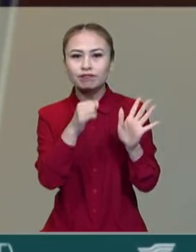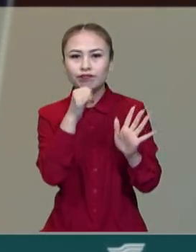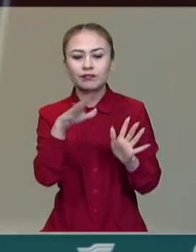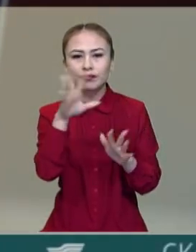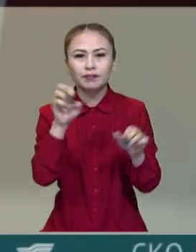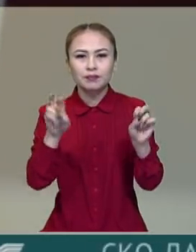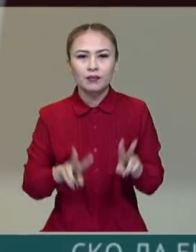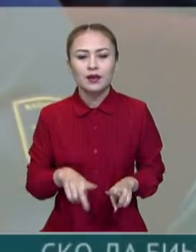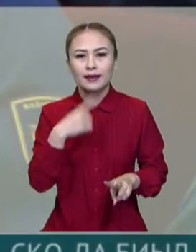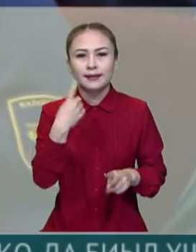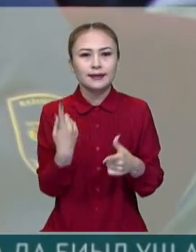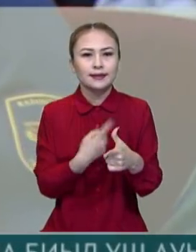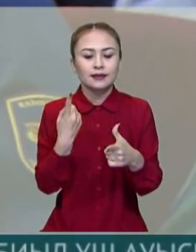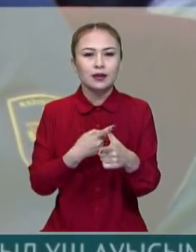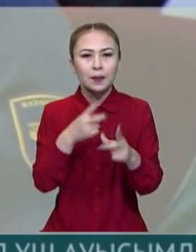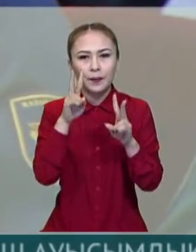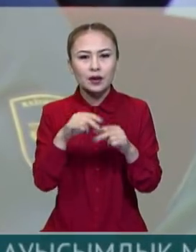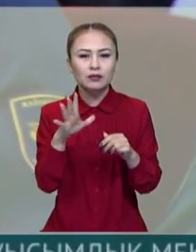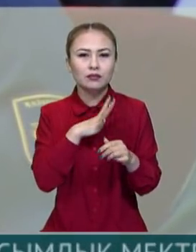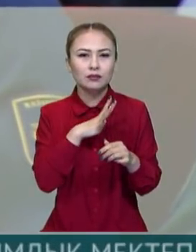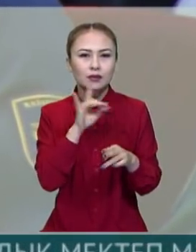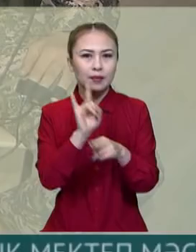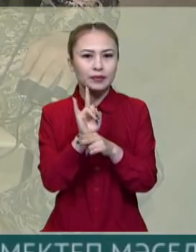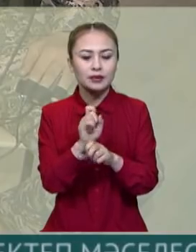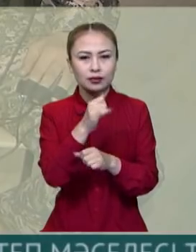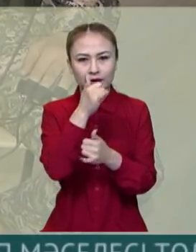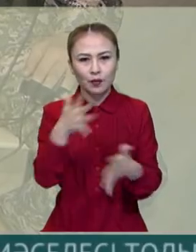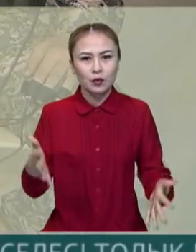сүрінбеген. Мамандардың айтуынша детекторды алдау мүмкін емес.